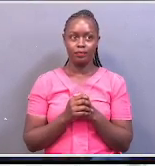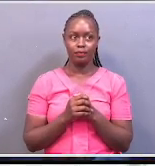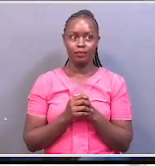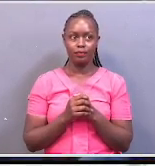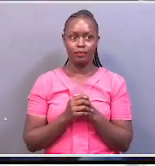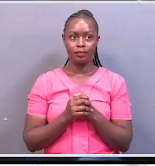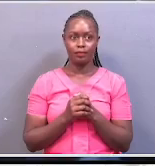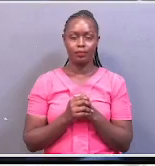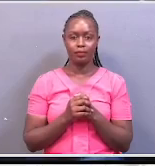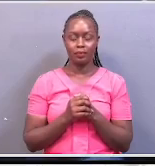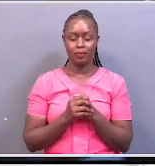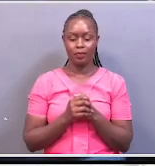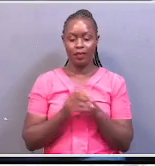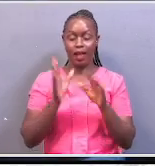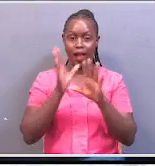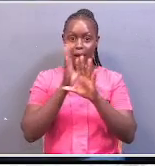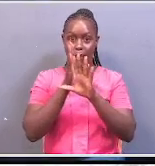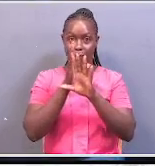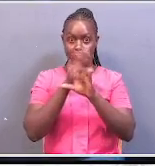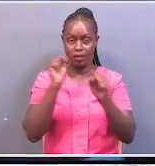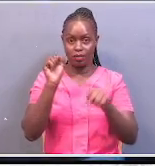Mheshimiwa Rais,